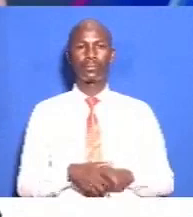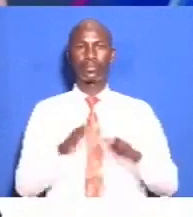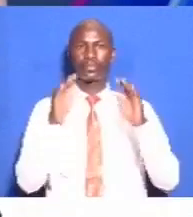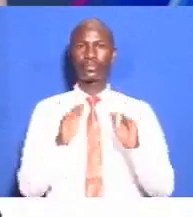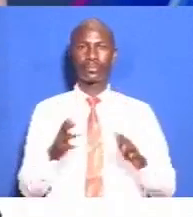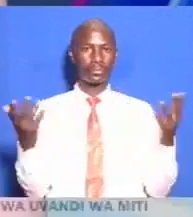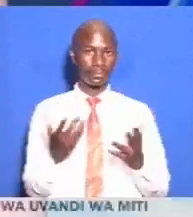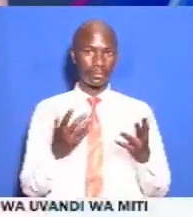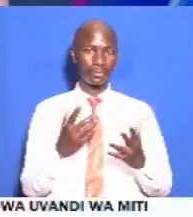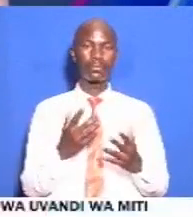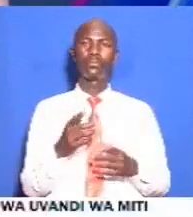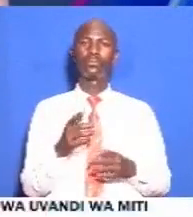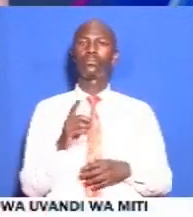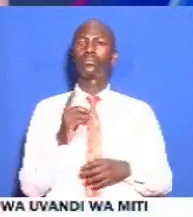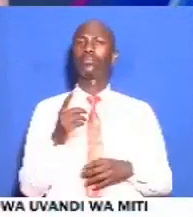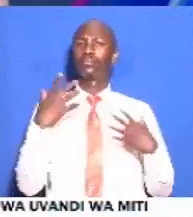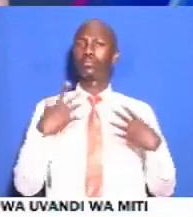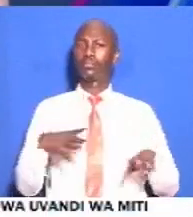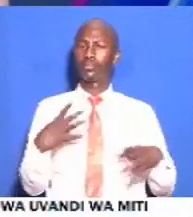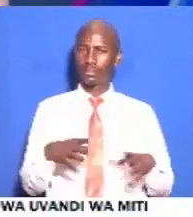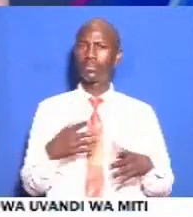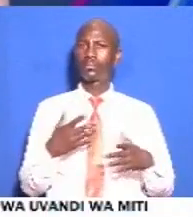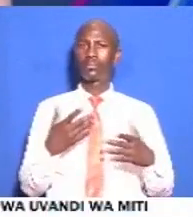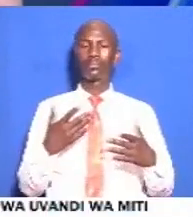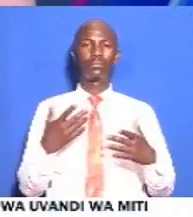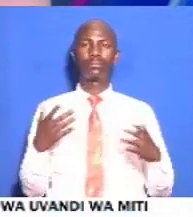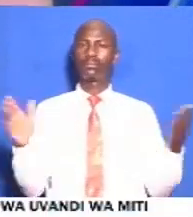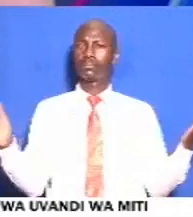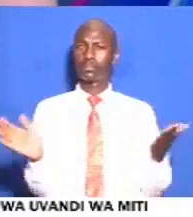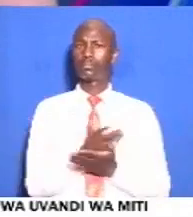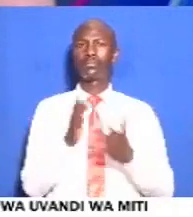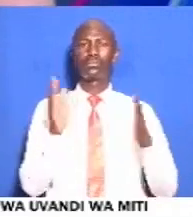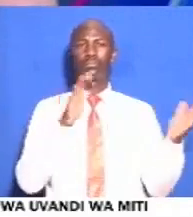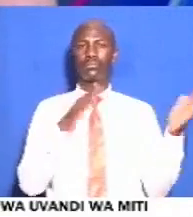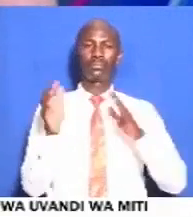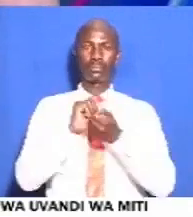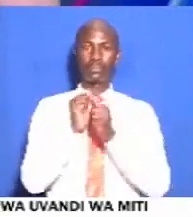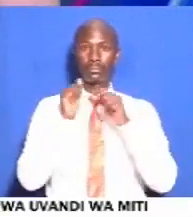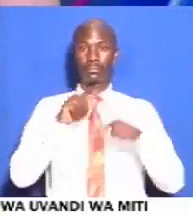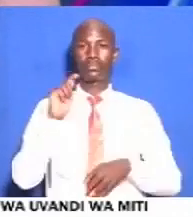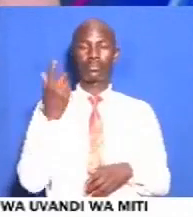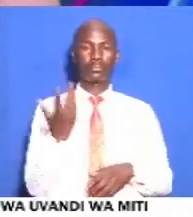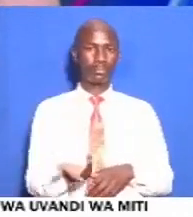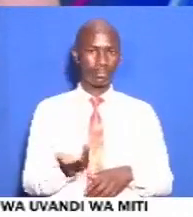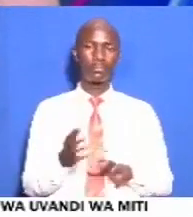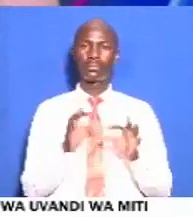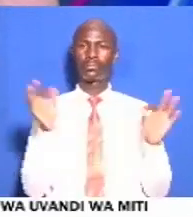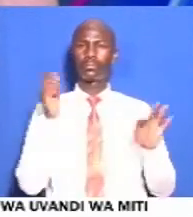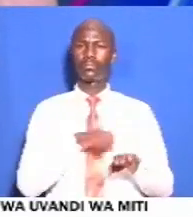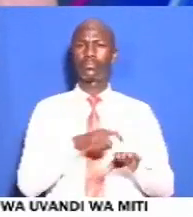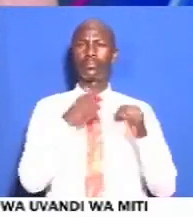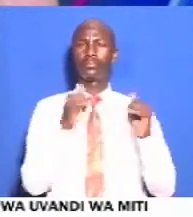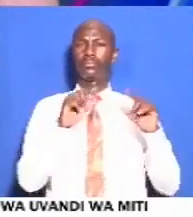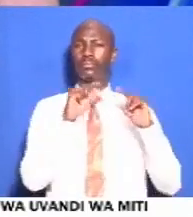Tuisonga na mbea ni kanata nziemu ya kuikithia ene nzine medhi ya mwakikitana na mawaluku manzeve la medhi temekusu wabanzi ya Kenya kwa kilungu chasa